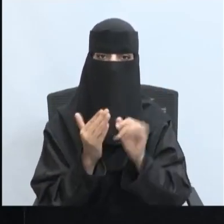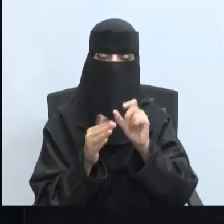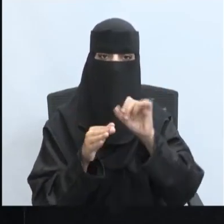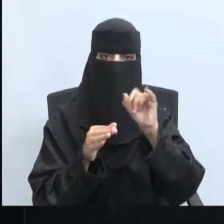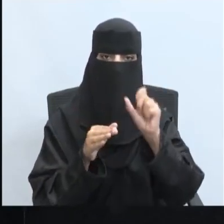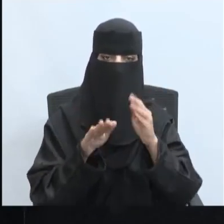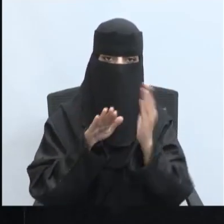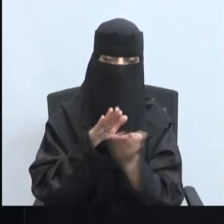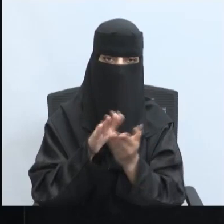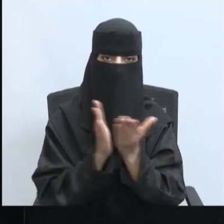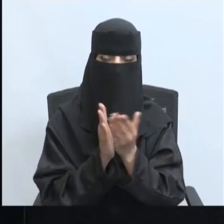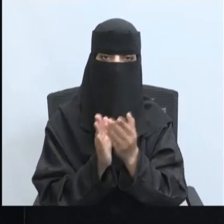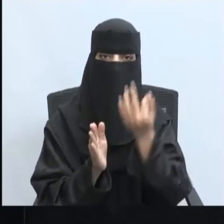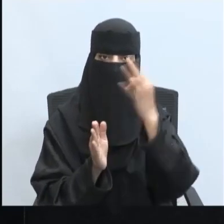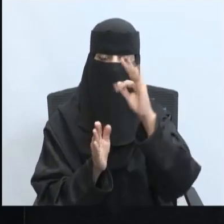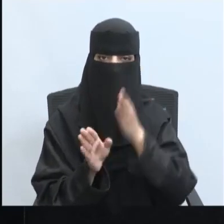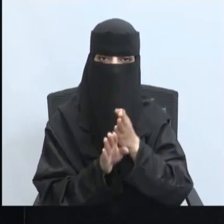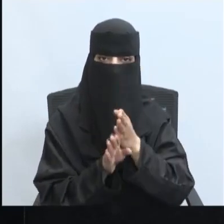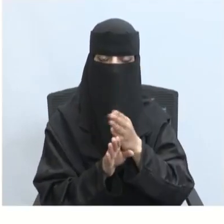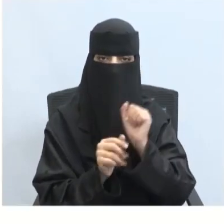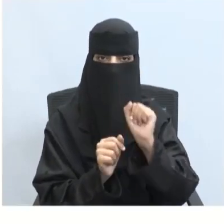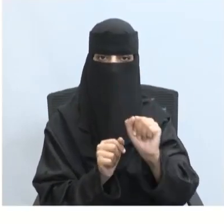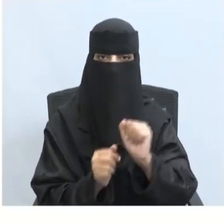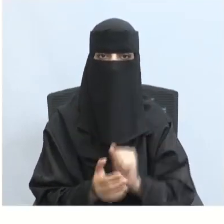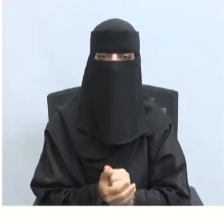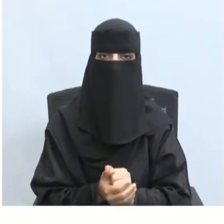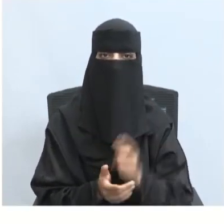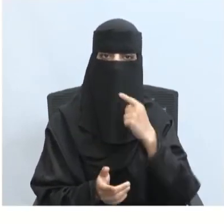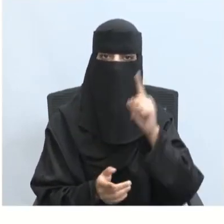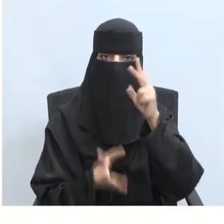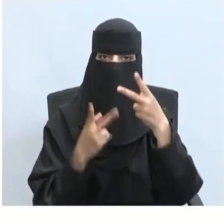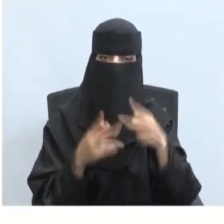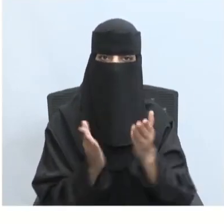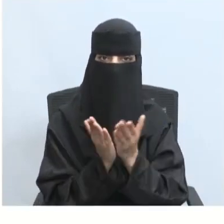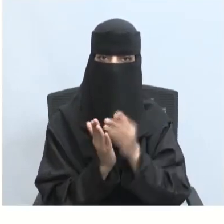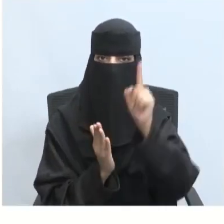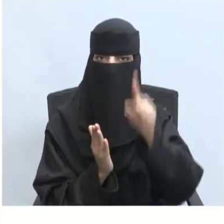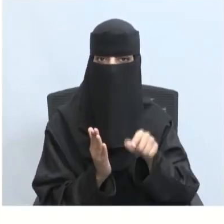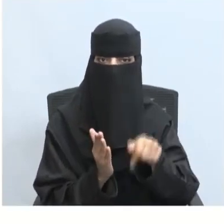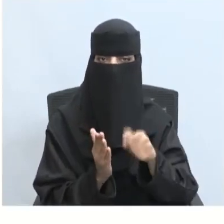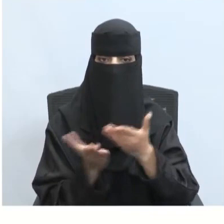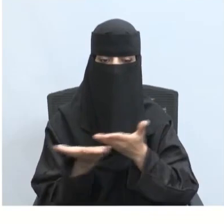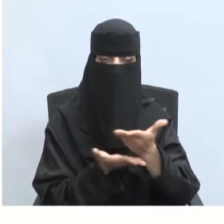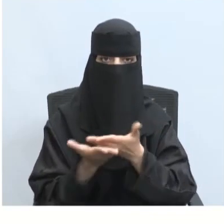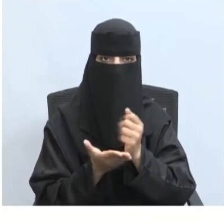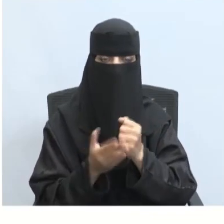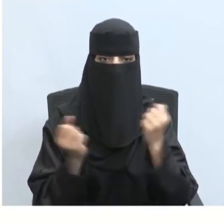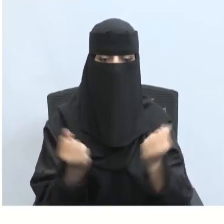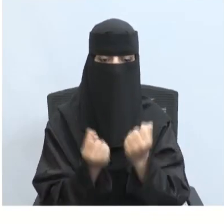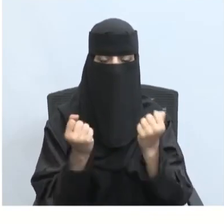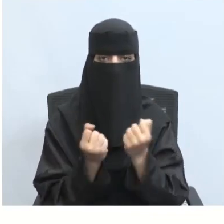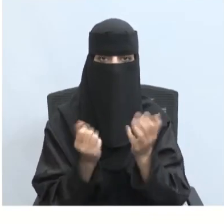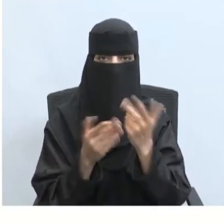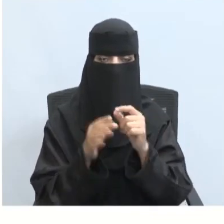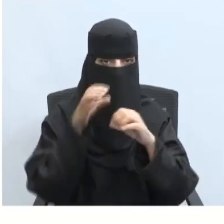الفيزياء للسنه الثالثه الثانويه للمسارات التخصصيه بمشيئه الله في درسنا اليوم سنتناول تطبيقات